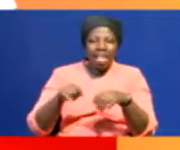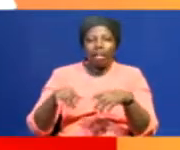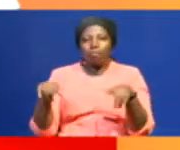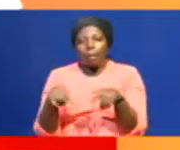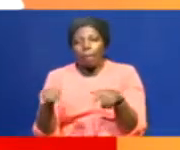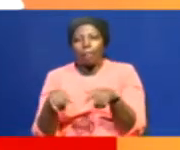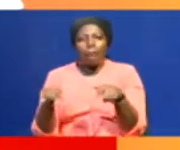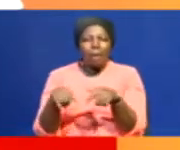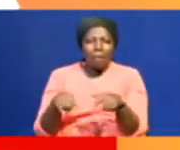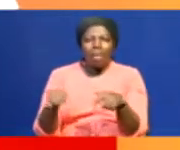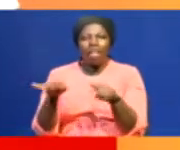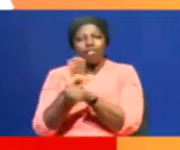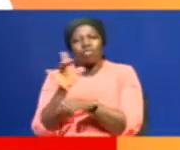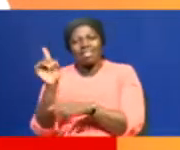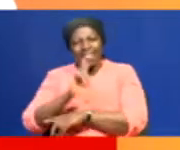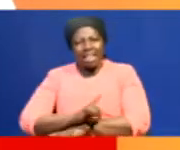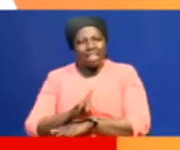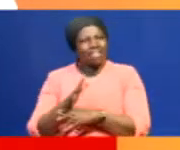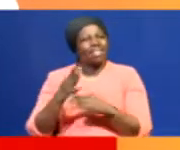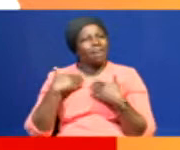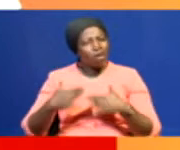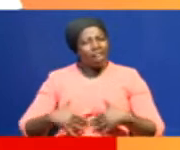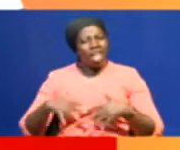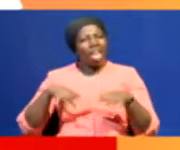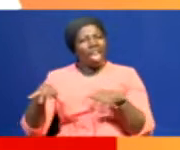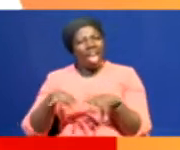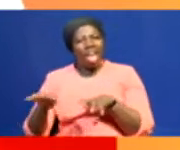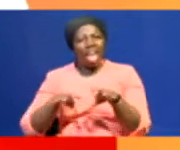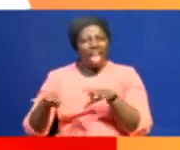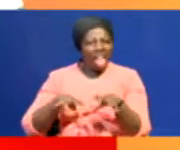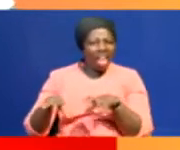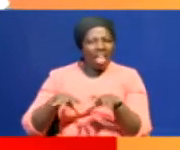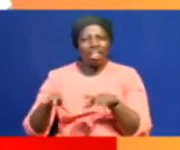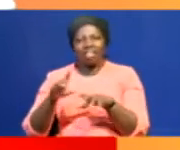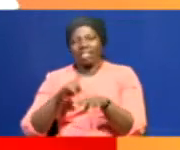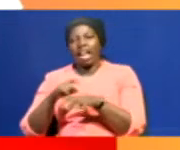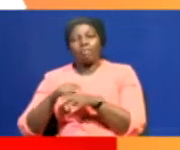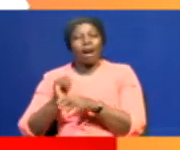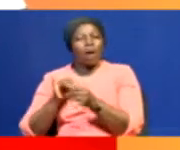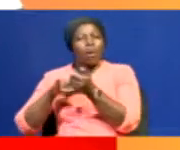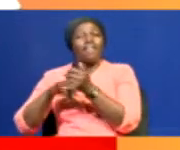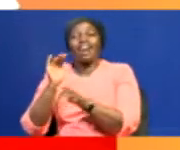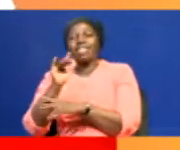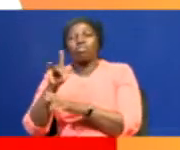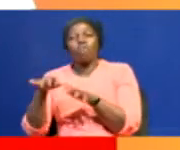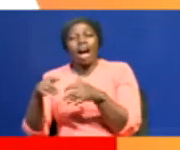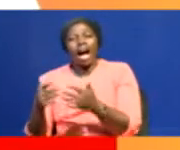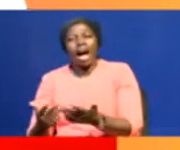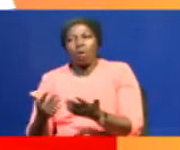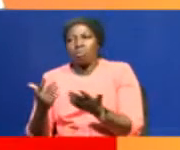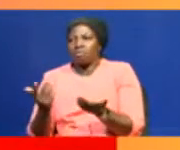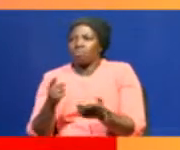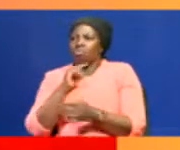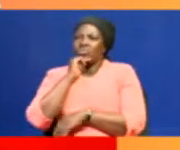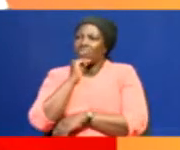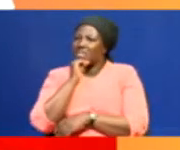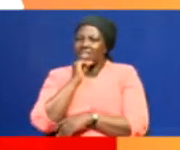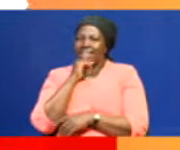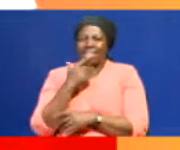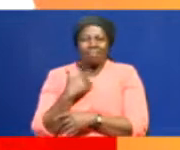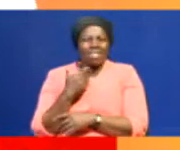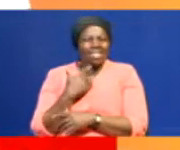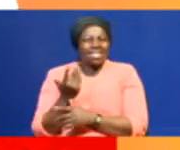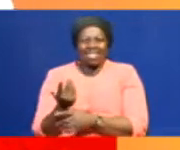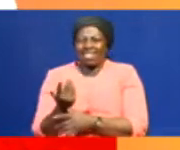inatetemeka the whole day, mwili unakimbia kama inakutetemesha. Ukirudi nyumbani hata akikuuliza umeshindaje, unashangaa bibi analiza nimeshinda nini, hakuna kitu nimeshinda huko